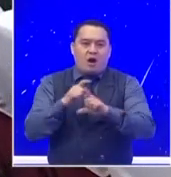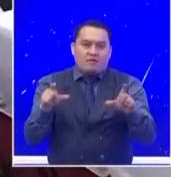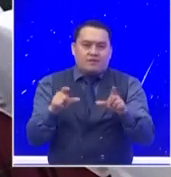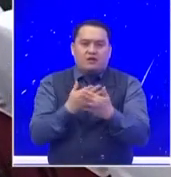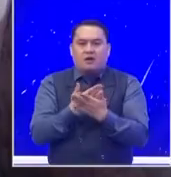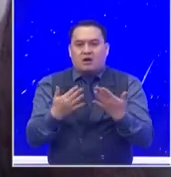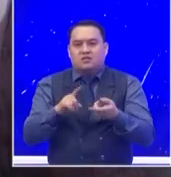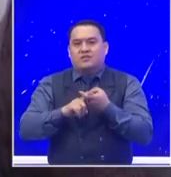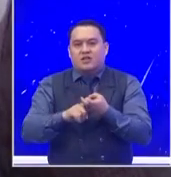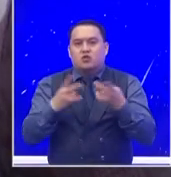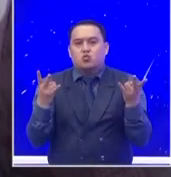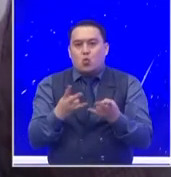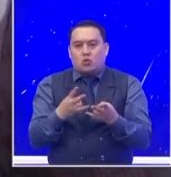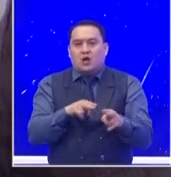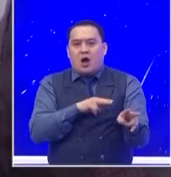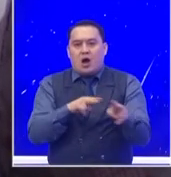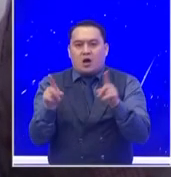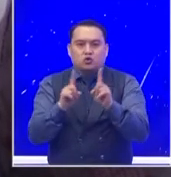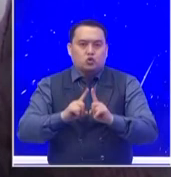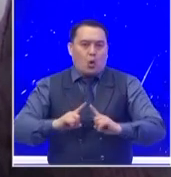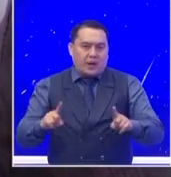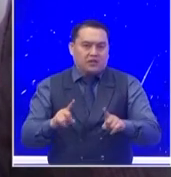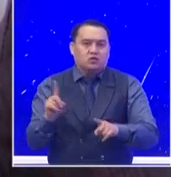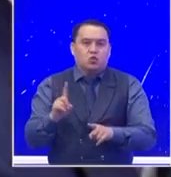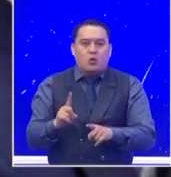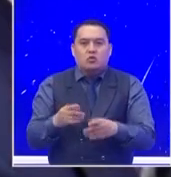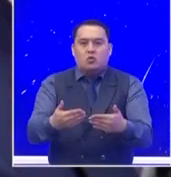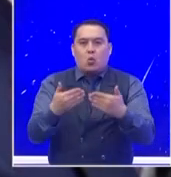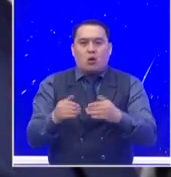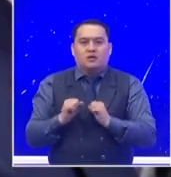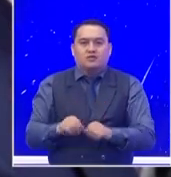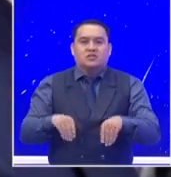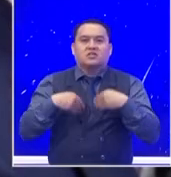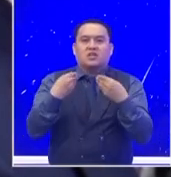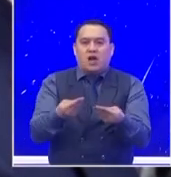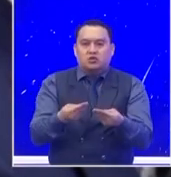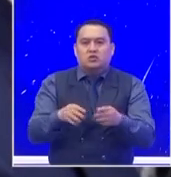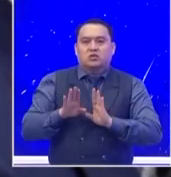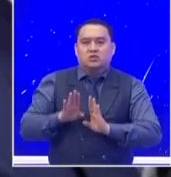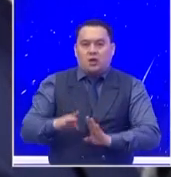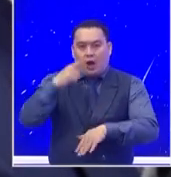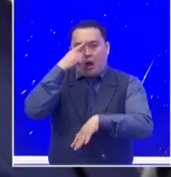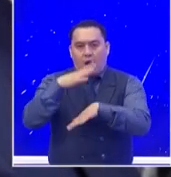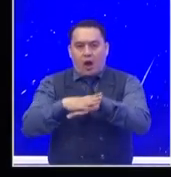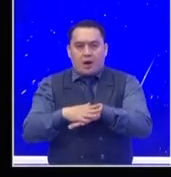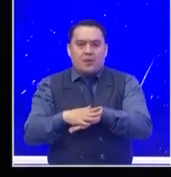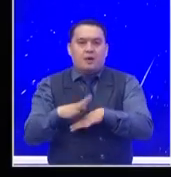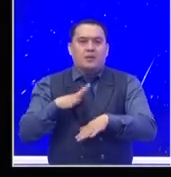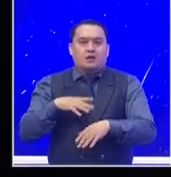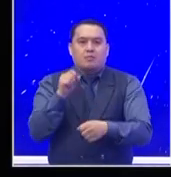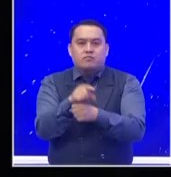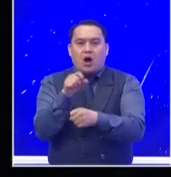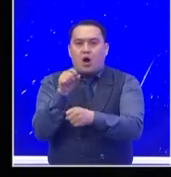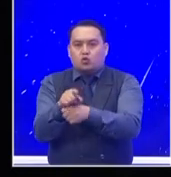ФАБы, в связи с чем необходимо взять под особый контроль своевременность их сдачи. По итогам совещания заместитель акима дал